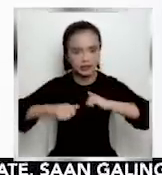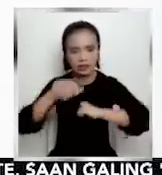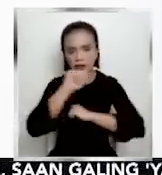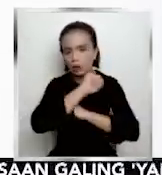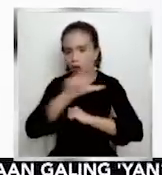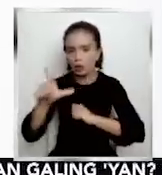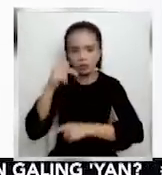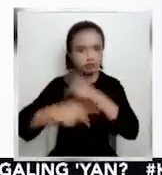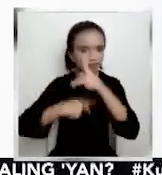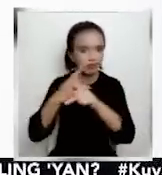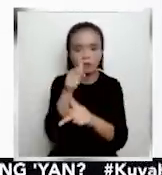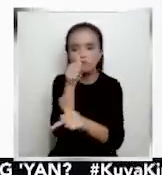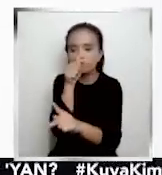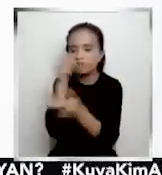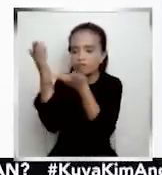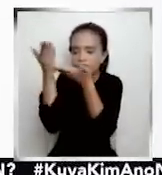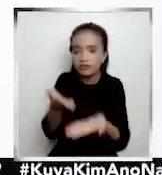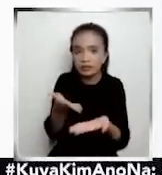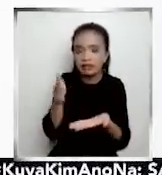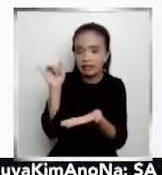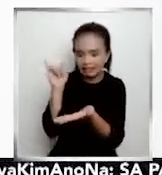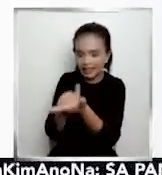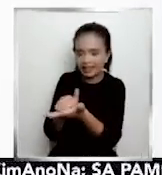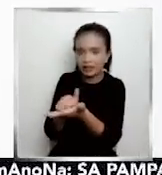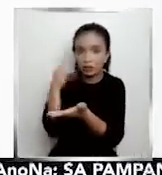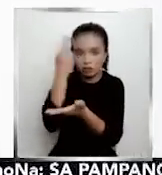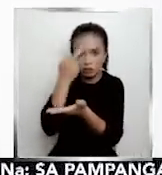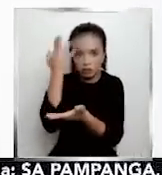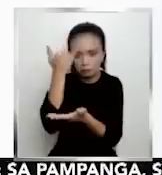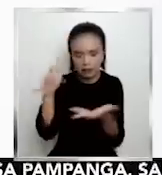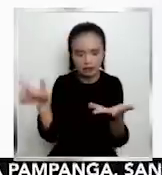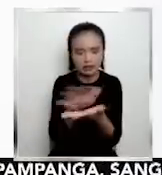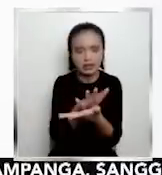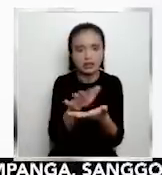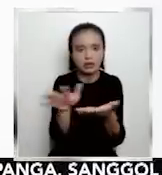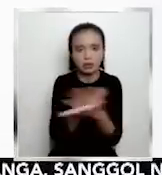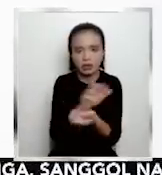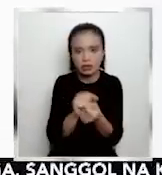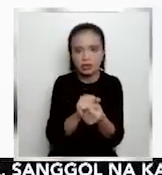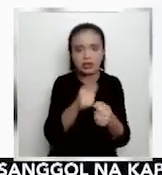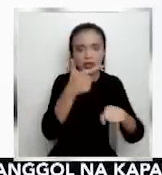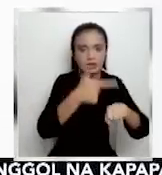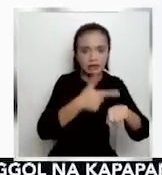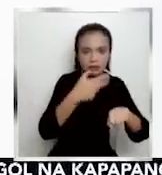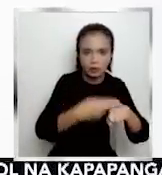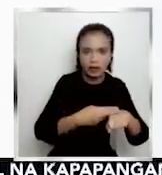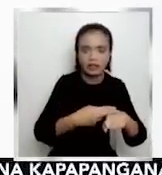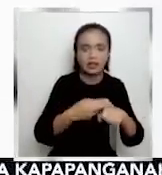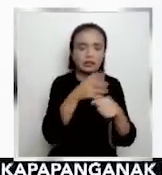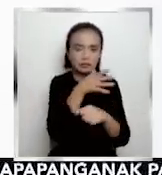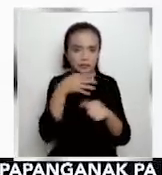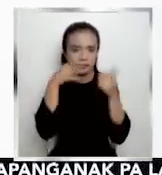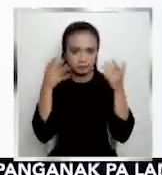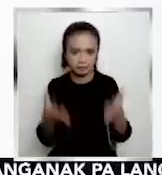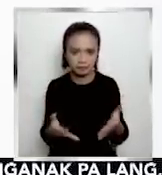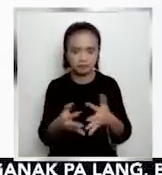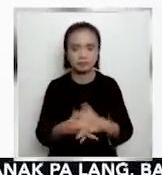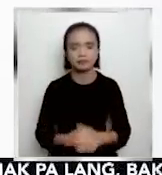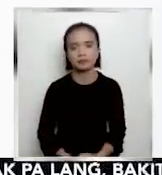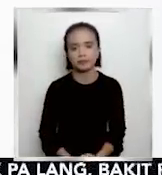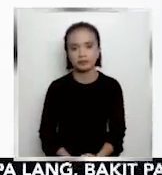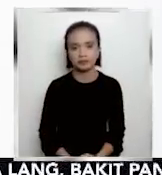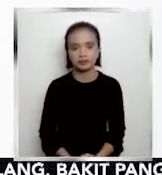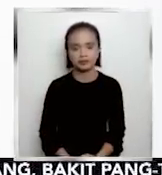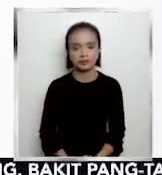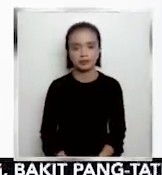smuggling na nakakasira ng kabuhayan ng libu-libong magsasaka. Para sa GMA Integrated News, Bernadette Reyes,